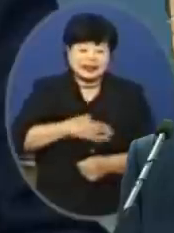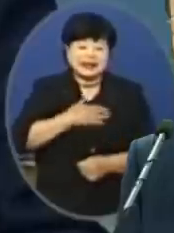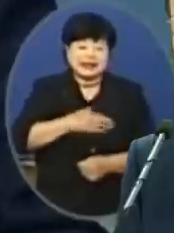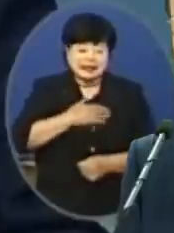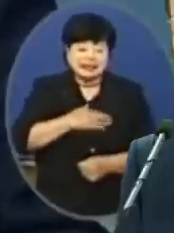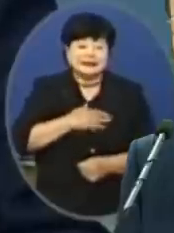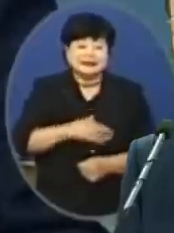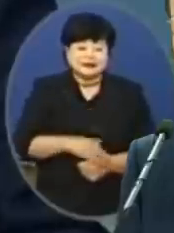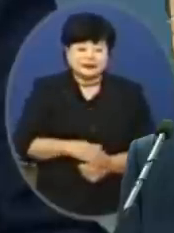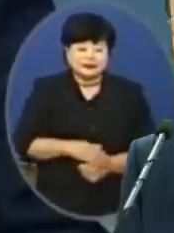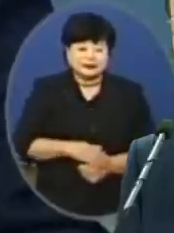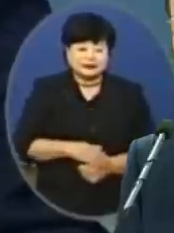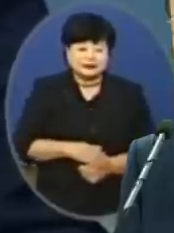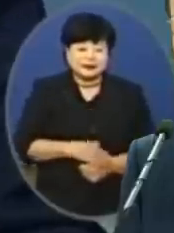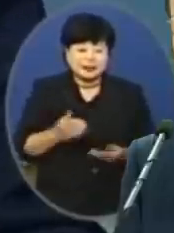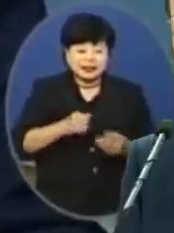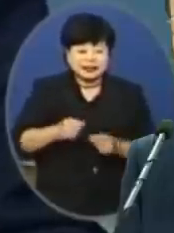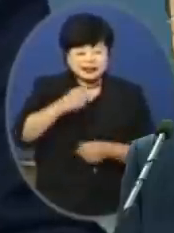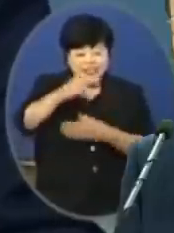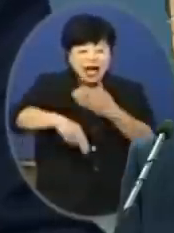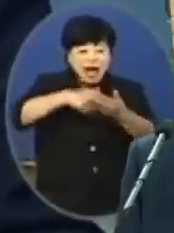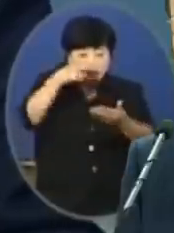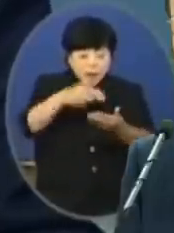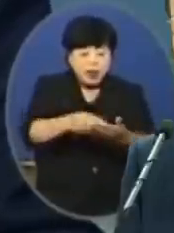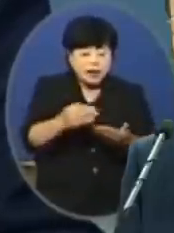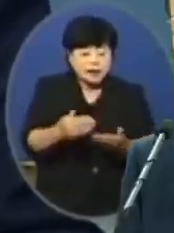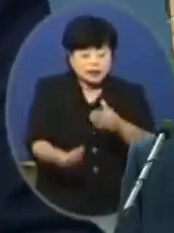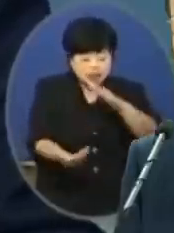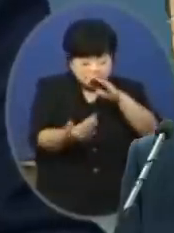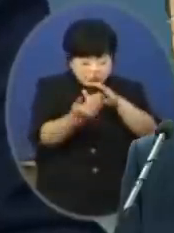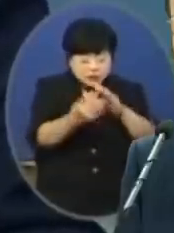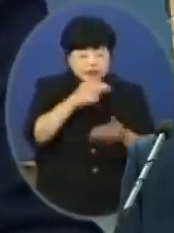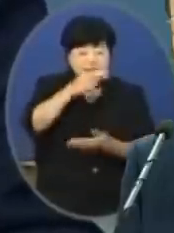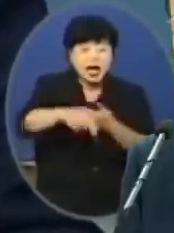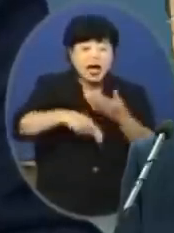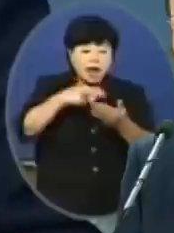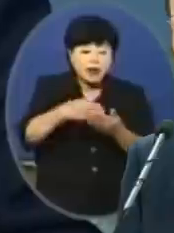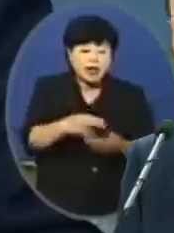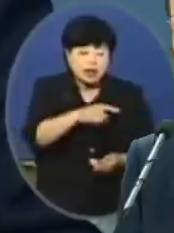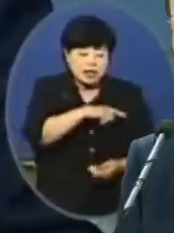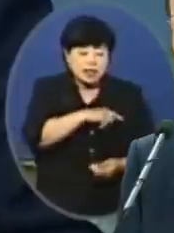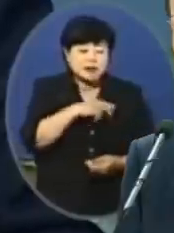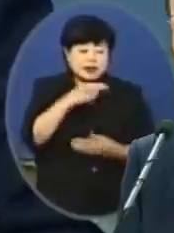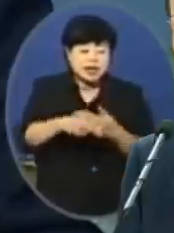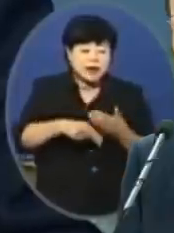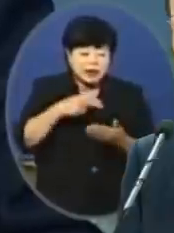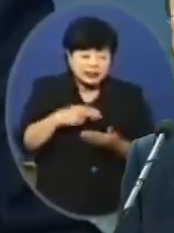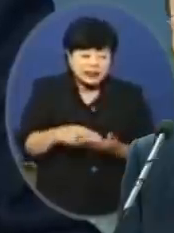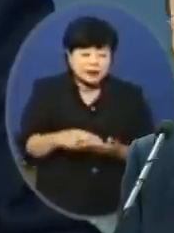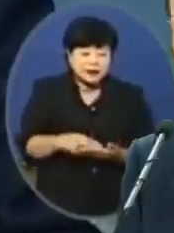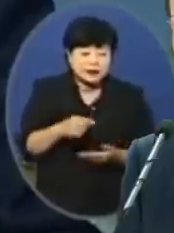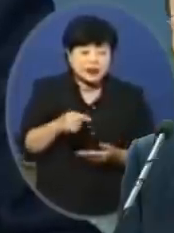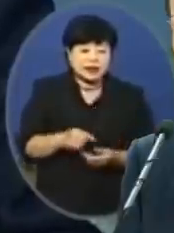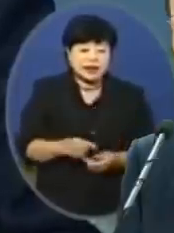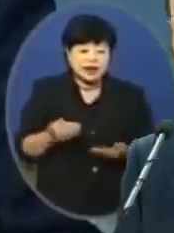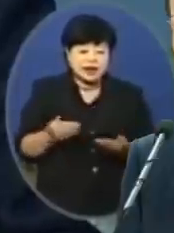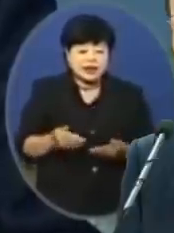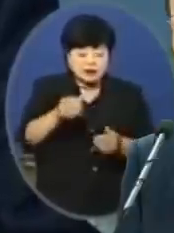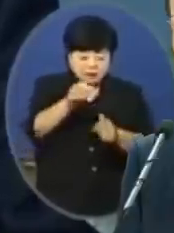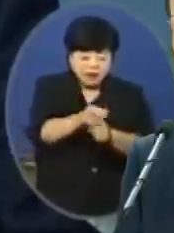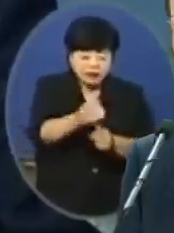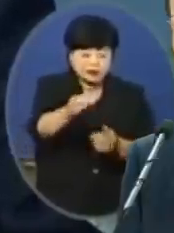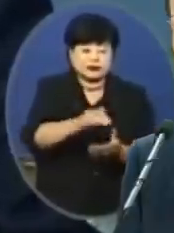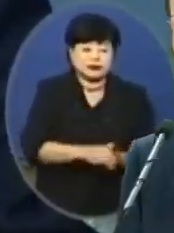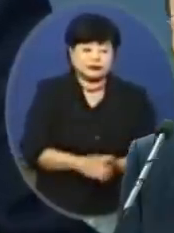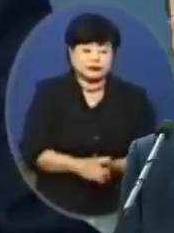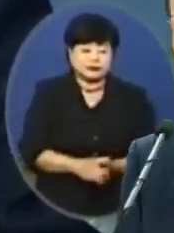것이다. 일을 행하시는 야훼, 그 일을 지어 승천하는 야훼, 그 이름을 야훼라는 자가 내게 할 일을 말해준다.